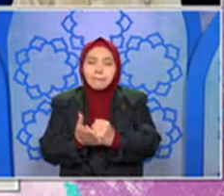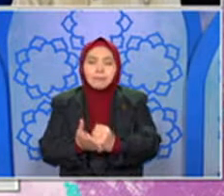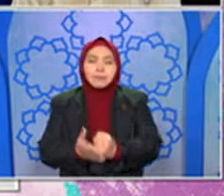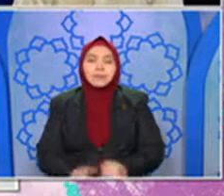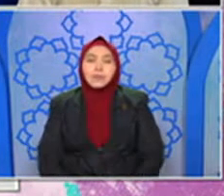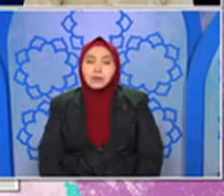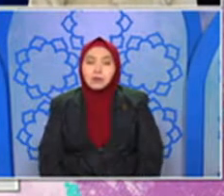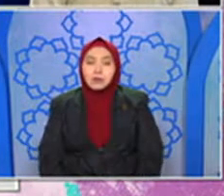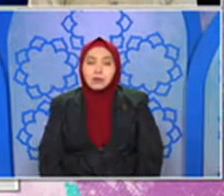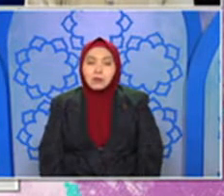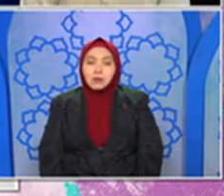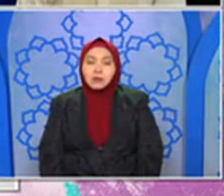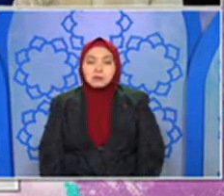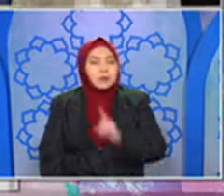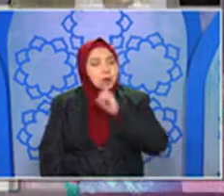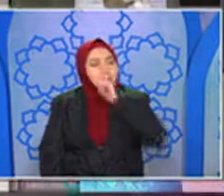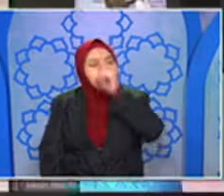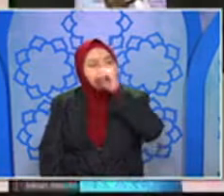الظالمين.